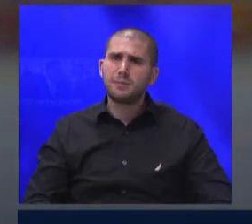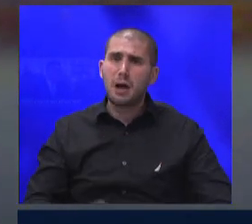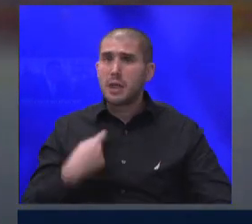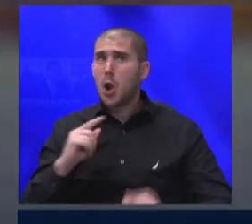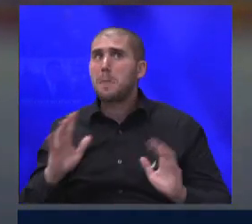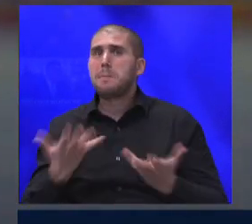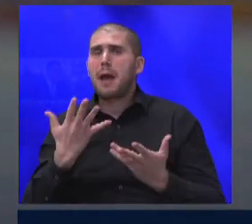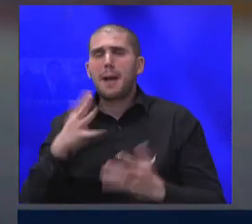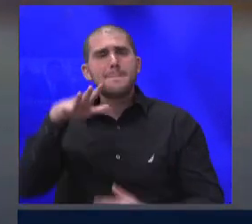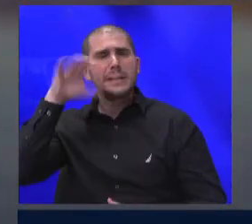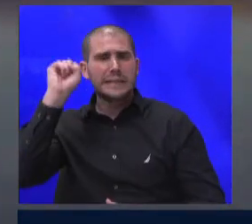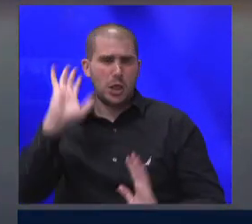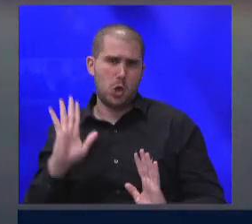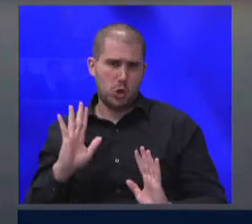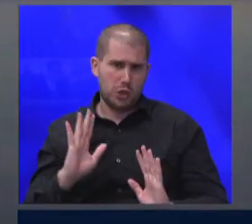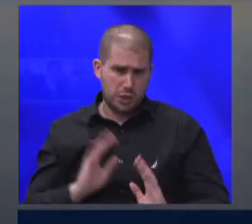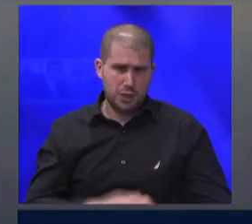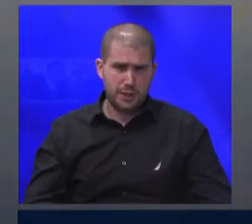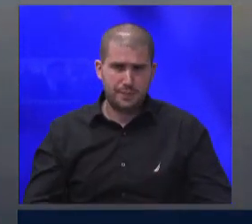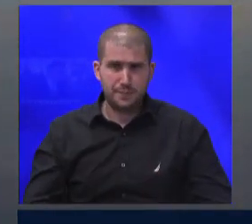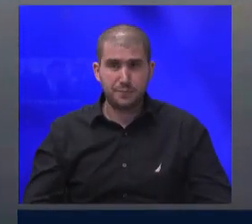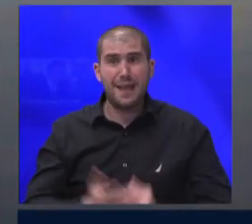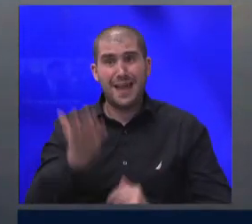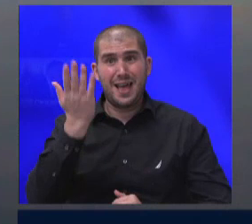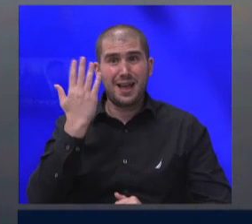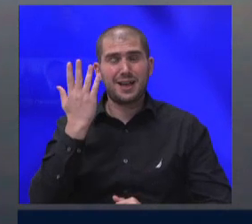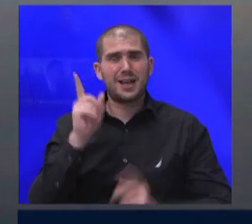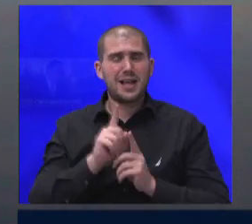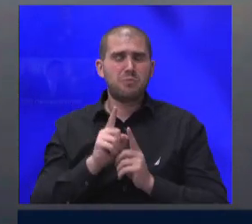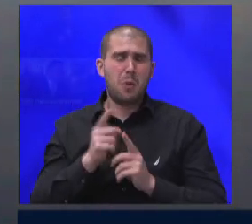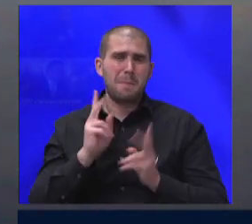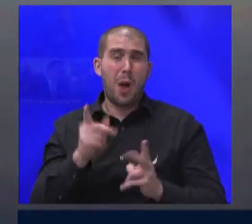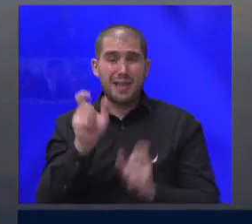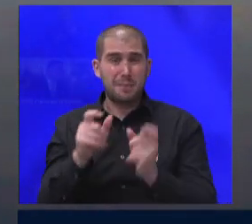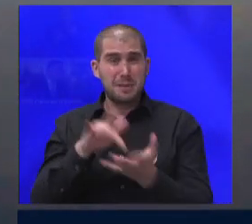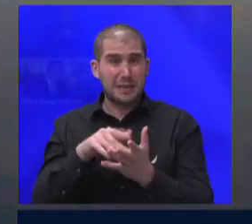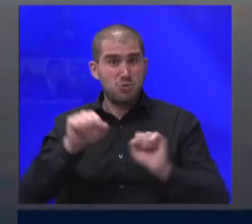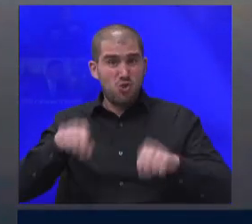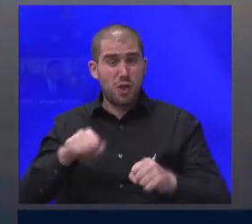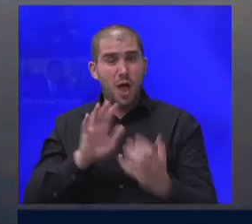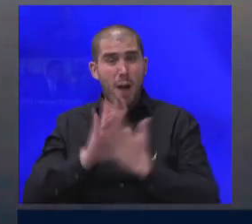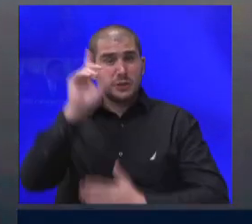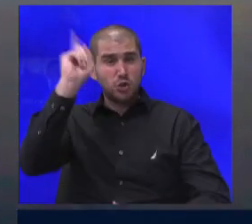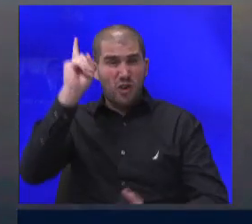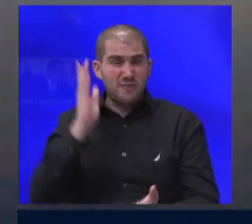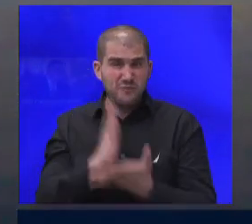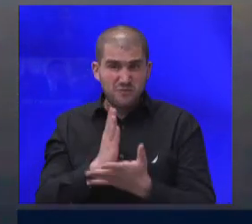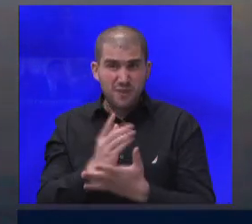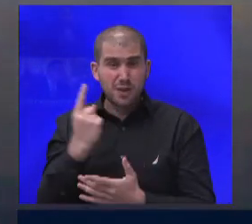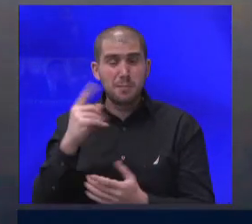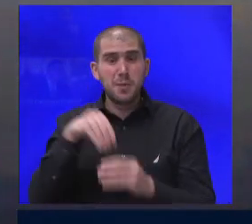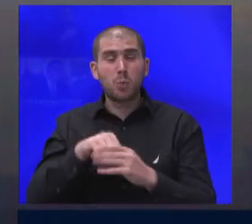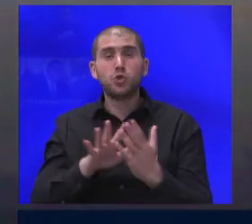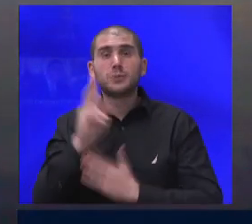מסקנות בפני עצמו די מגוחך שאדם שנמצא בשלטון 15 שנה, מהן 12 שנה ברציפות, ההישג